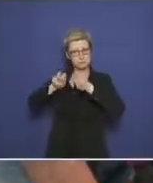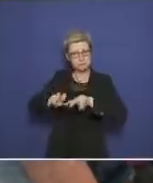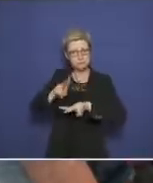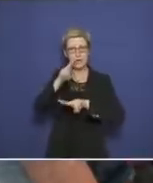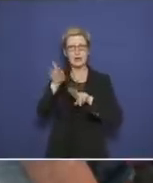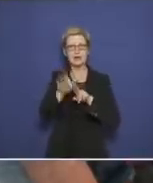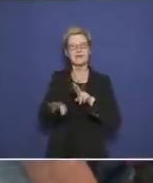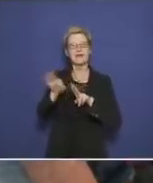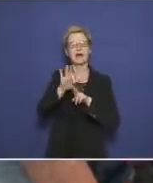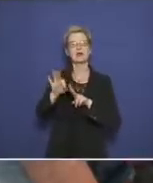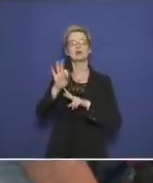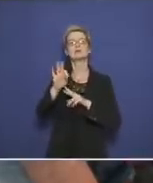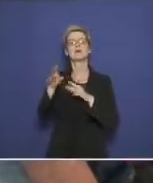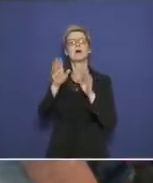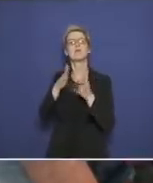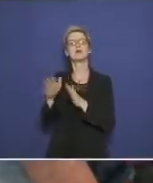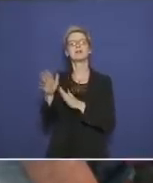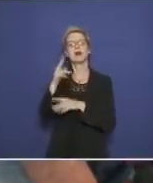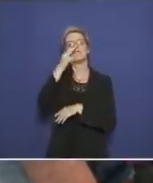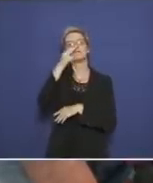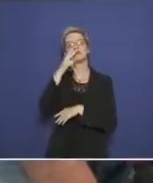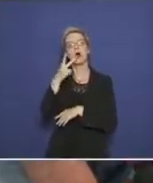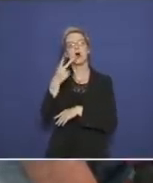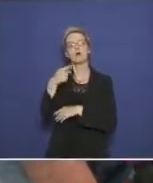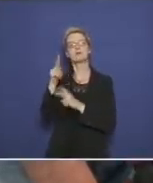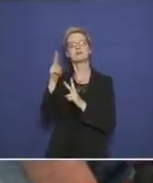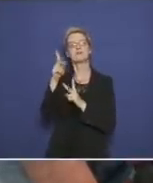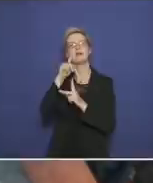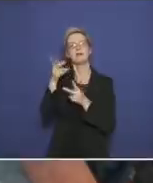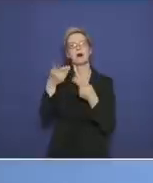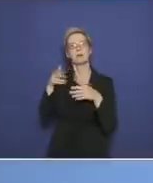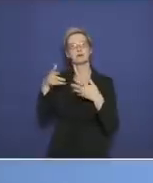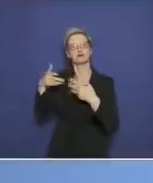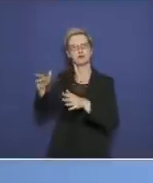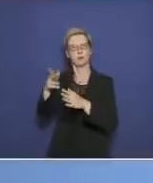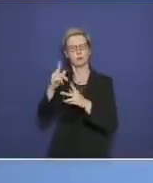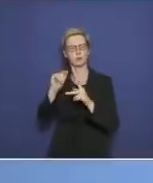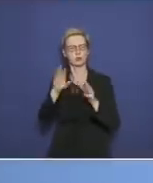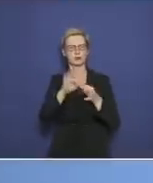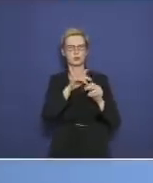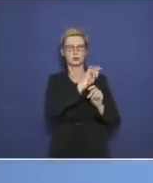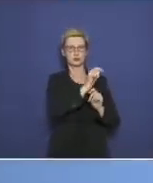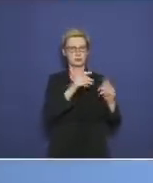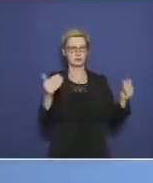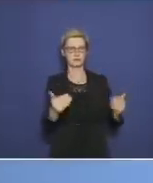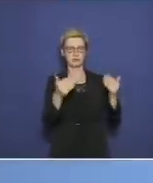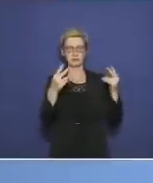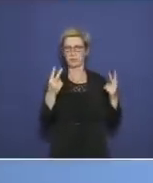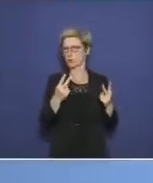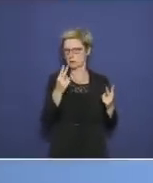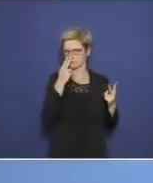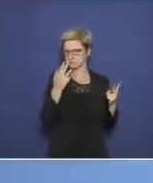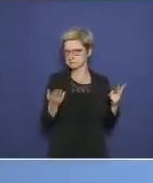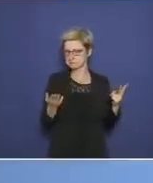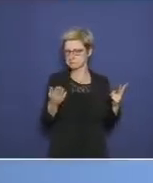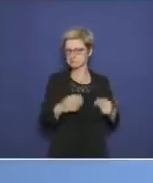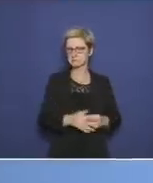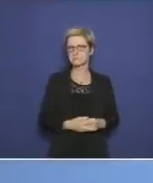der zitierten Studie widersprechen? Die Bewertung der Situation in